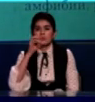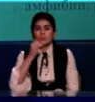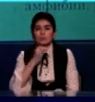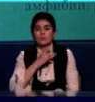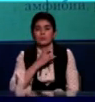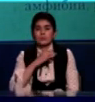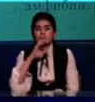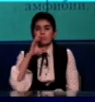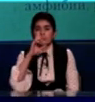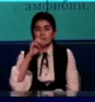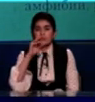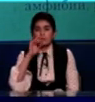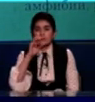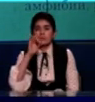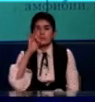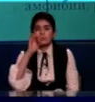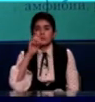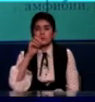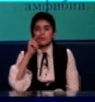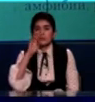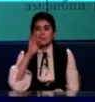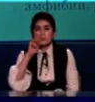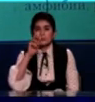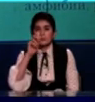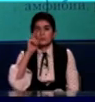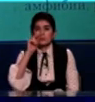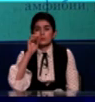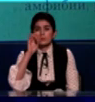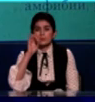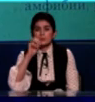нервная система, ресничные плоские черви.